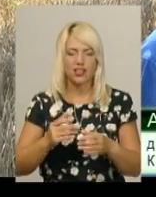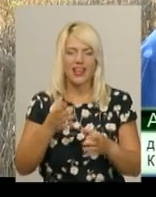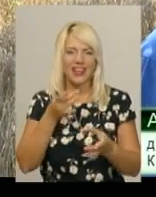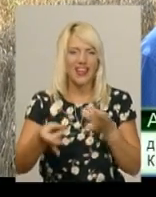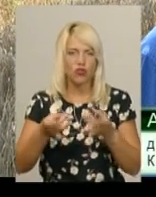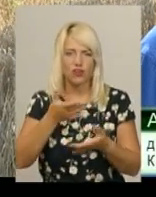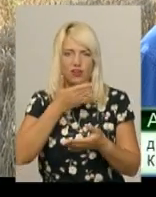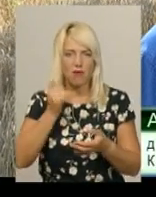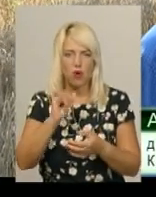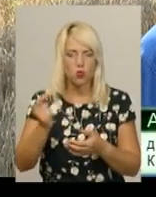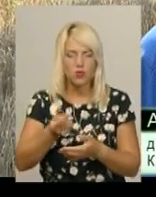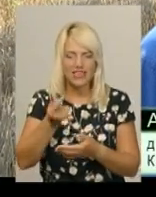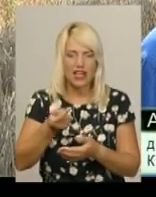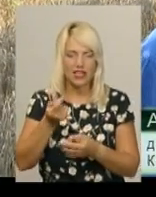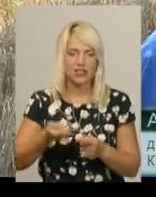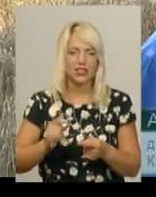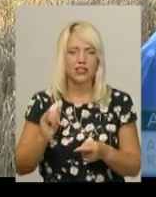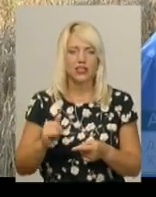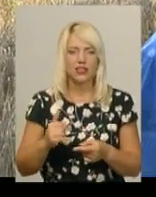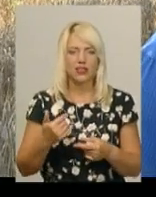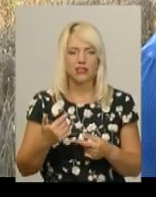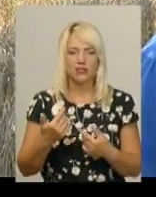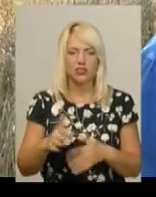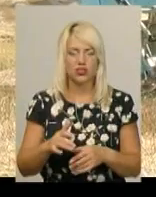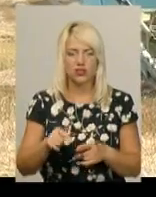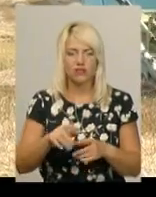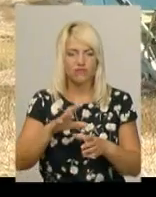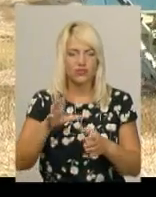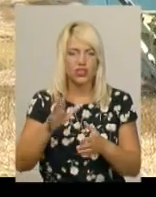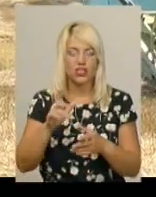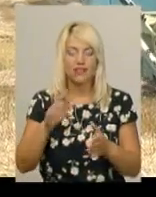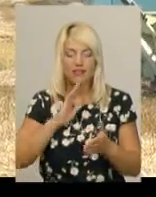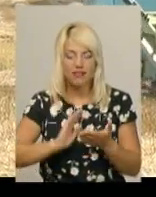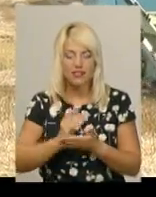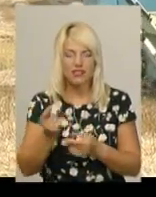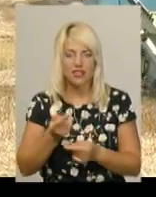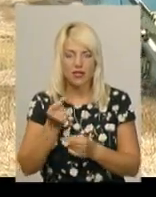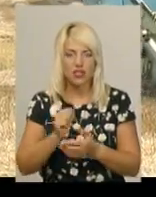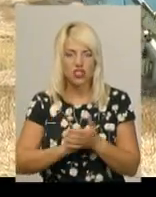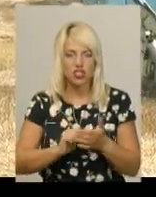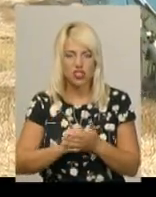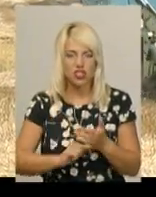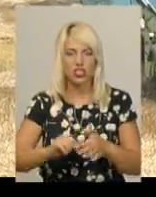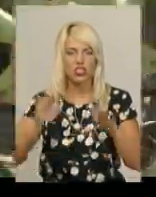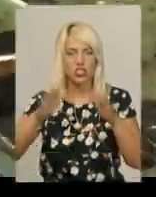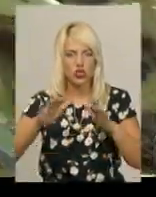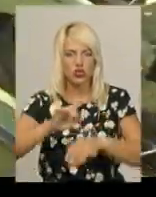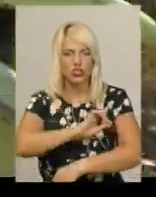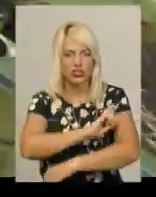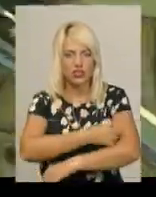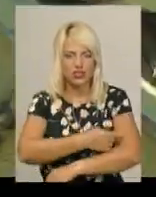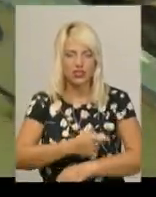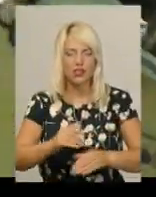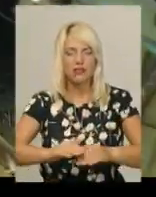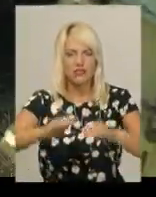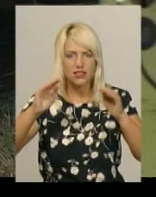третій, а зараз під кінець в мене вже безкласна пшениця. Що якість зерна через затяжну дощовицю знизилася, підтвердила начальник